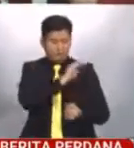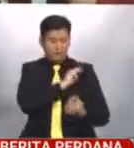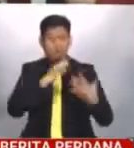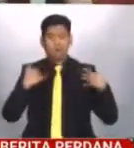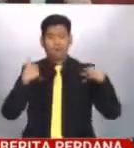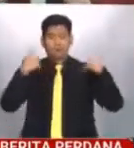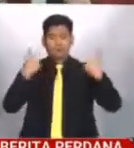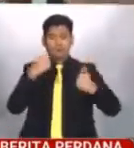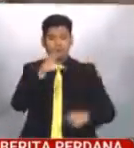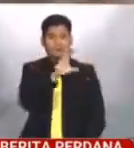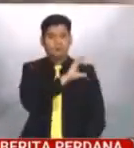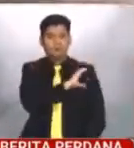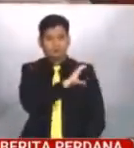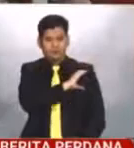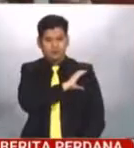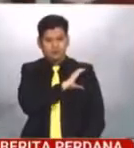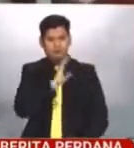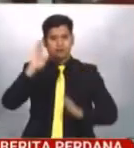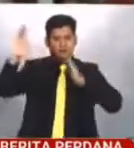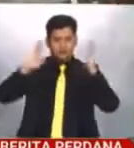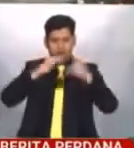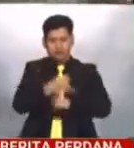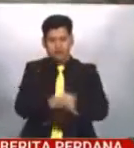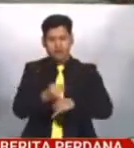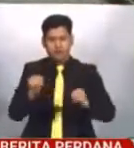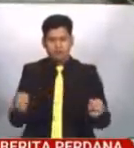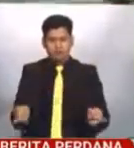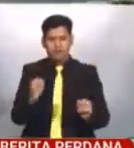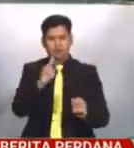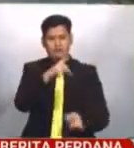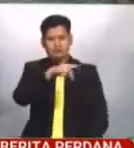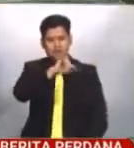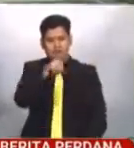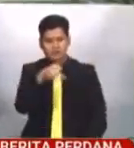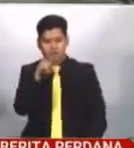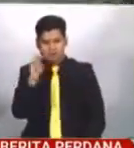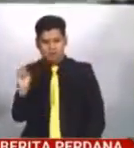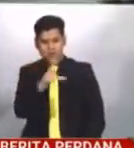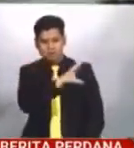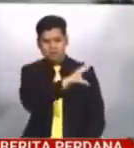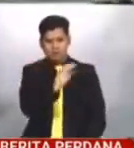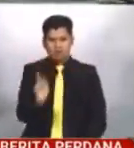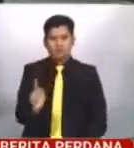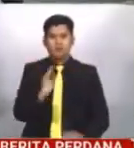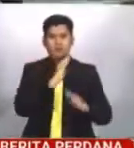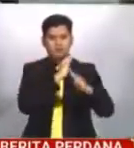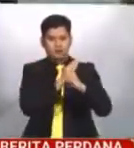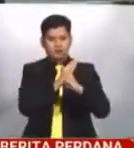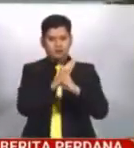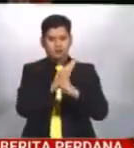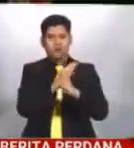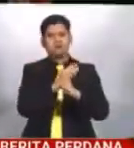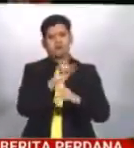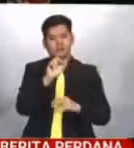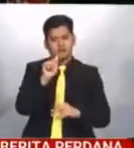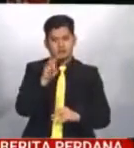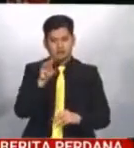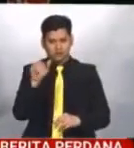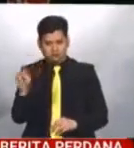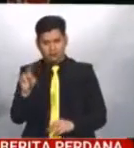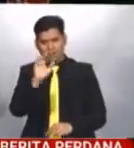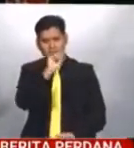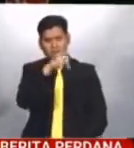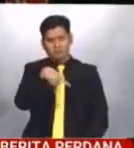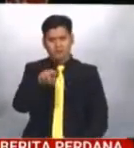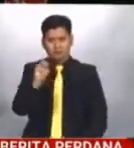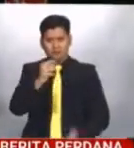Kesihatan, Polis Diraja Malaysia, Jabatan Kebajikan Masyarakat dan Angkatan Pertahanan Awam APM. Menurut Ketua Penolong